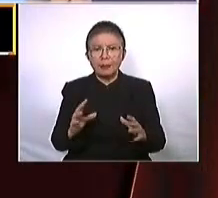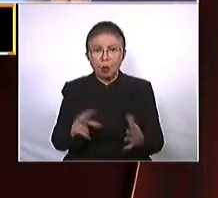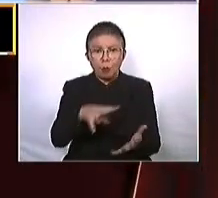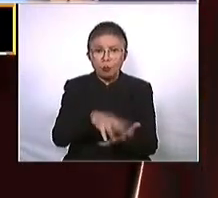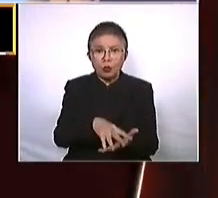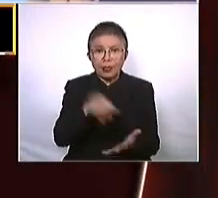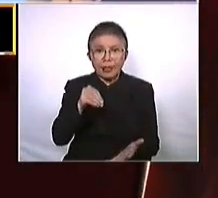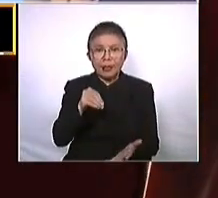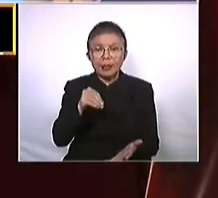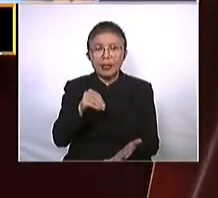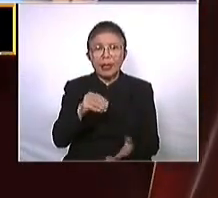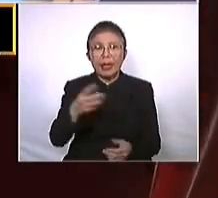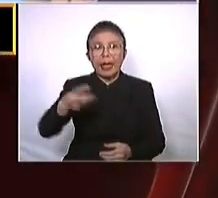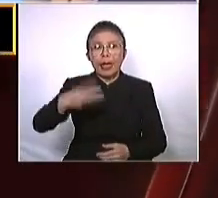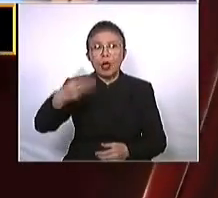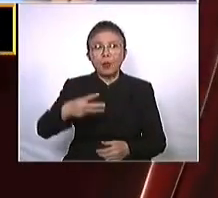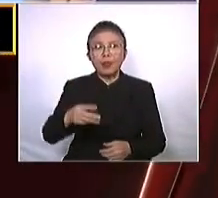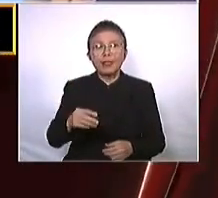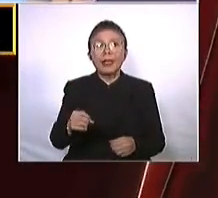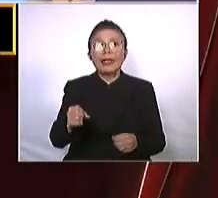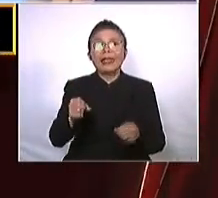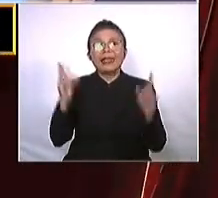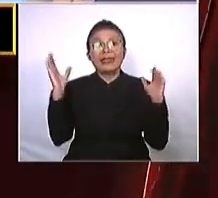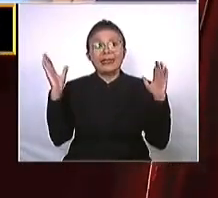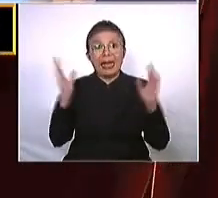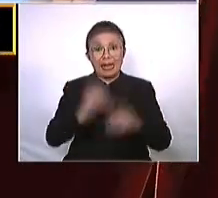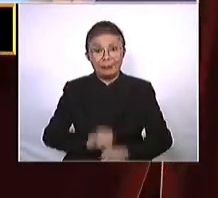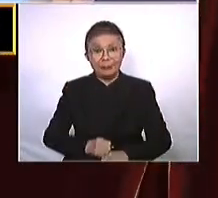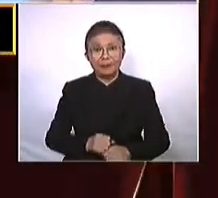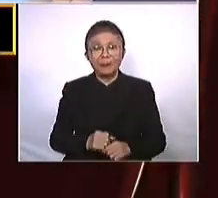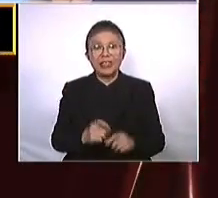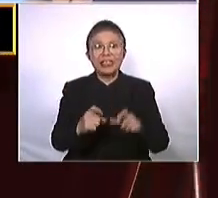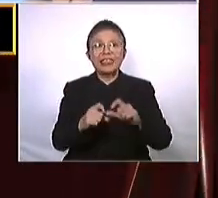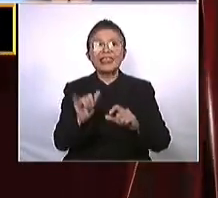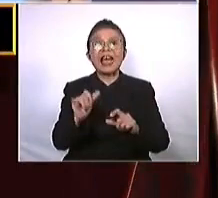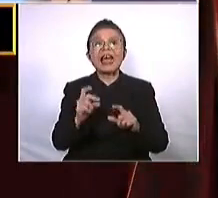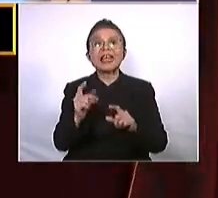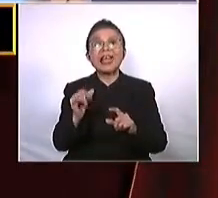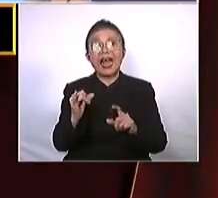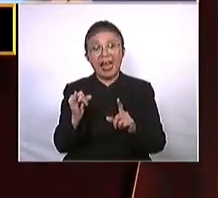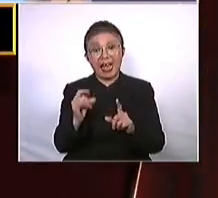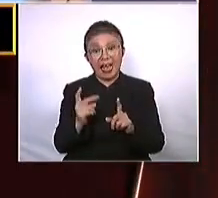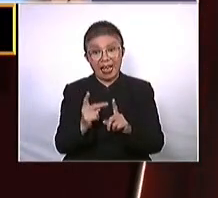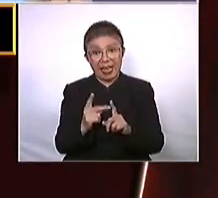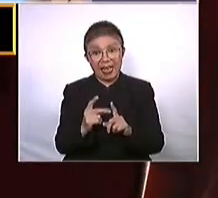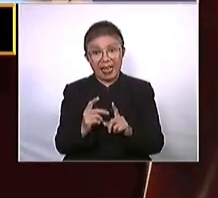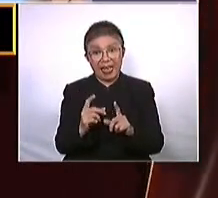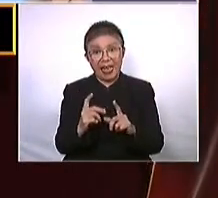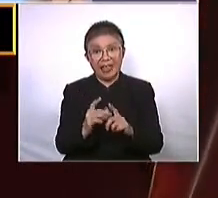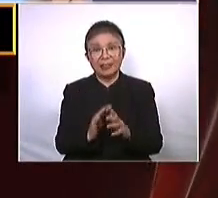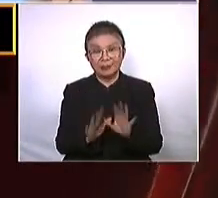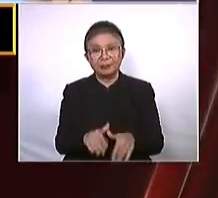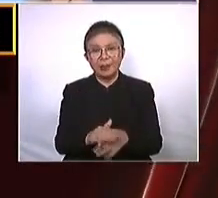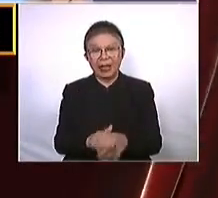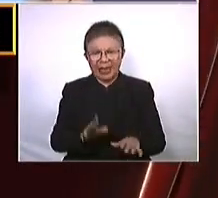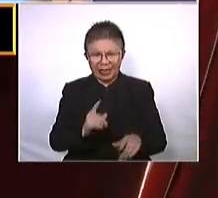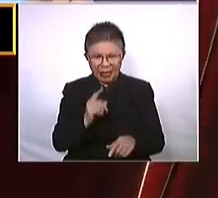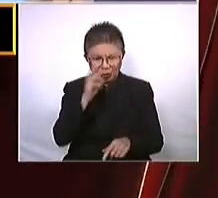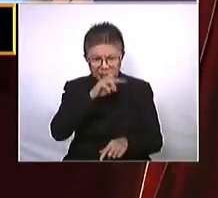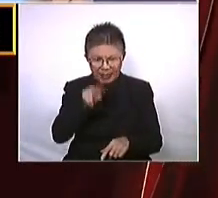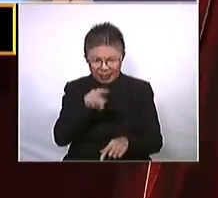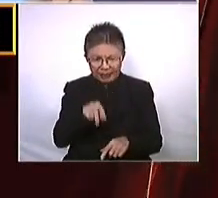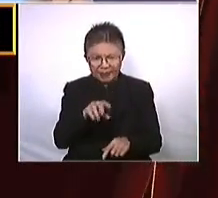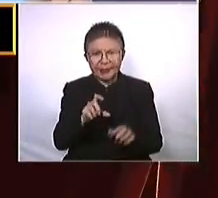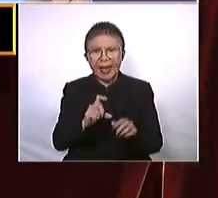pusat ekonomi syariah dunia. Nah, posisi kita yang masih di bawah ini membutuhkan langkah-langkah